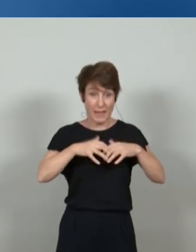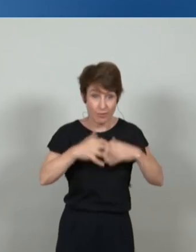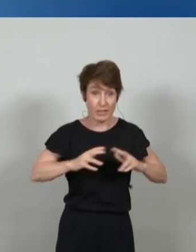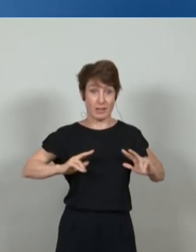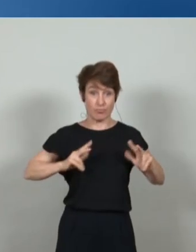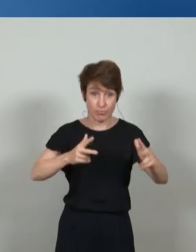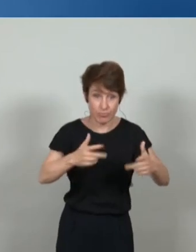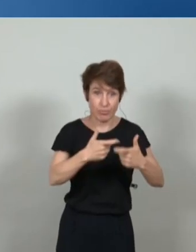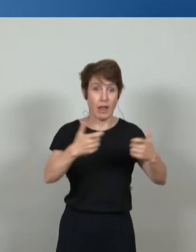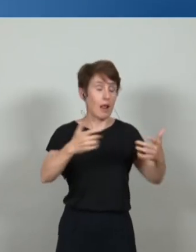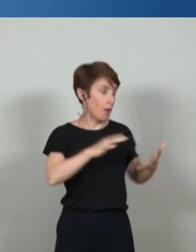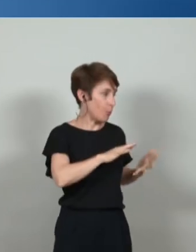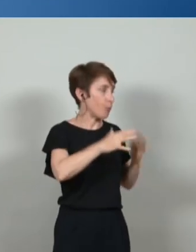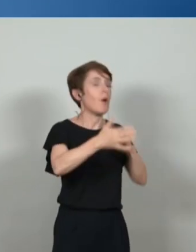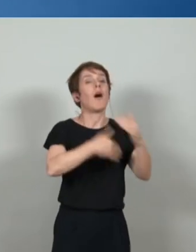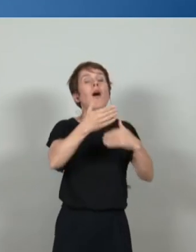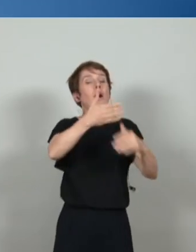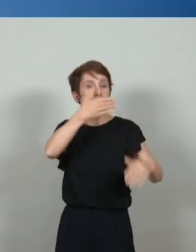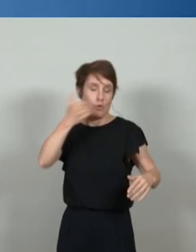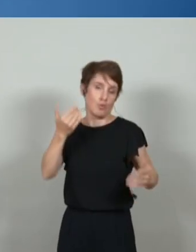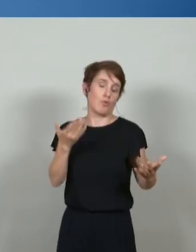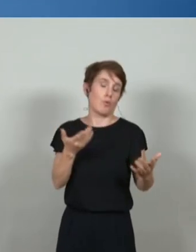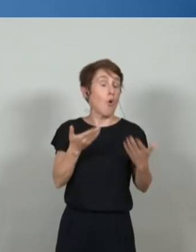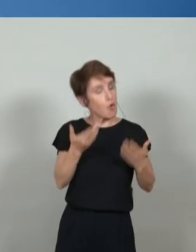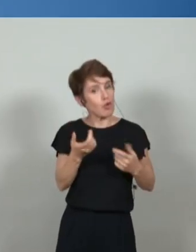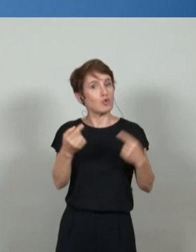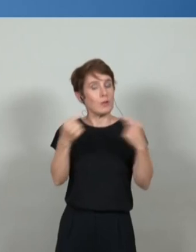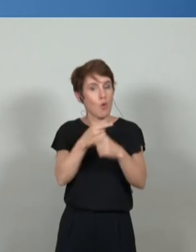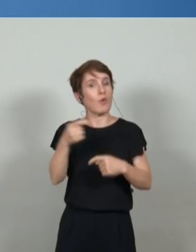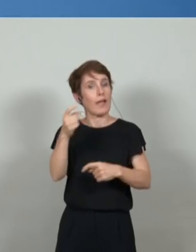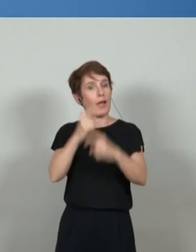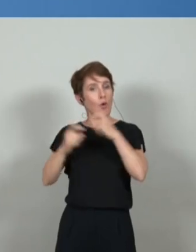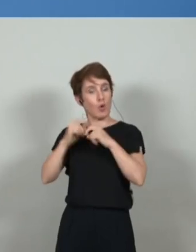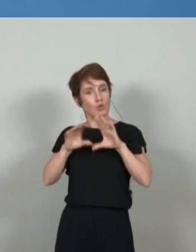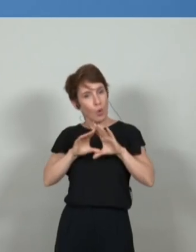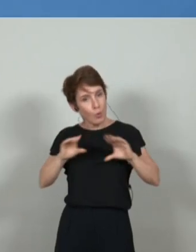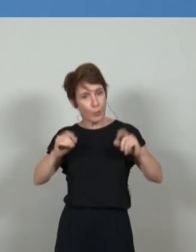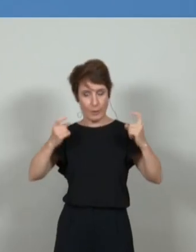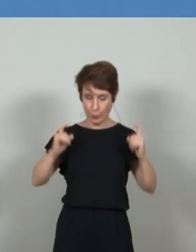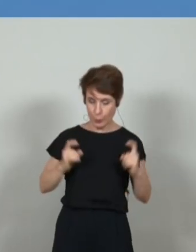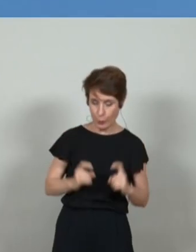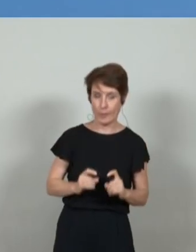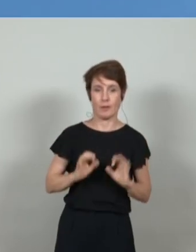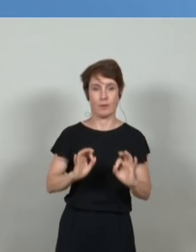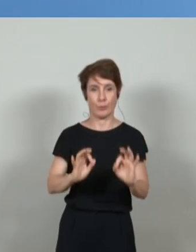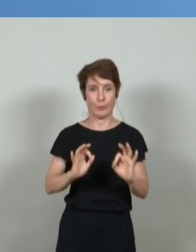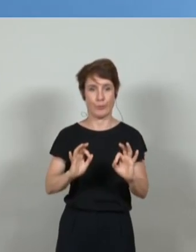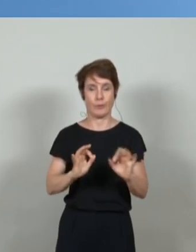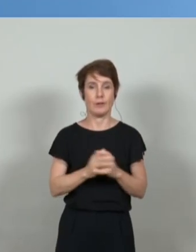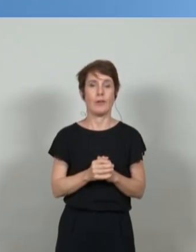je crois qu'il faut pas nier ces enjeux là parce que finalement l'agriculture urbaine qui est un vrai sujet